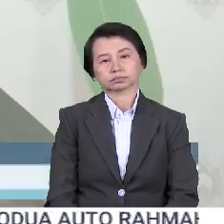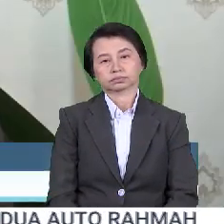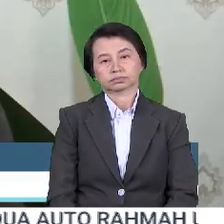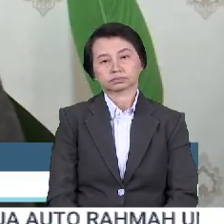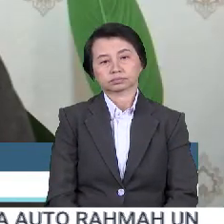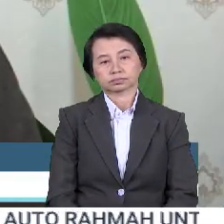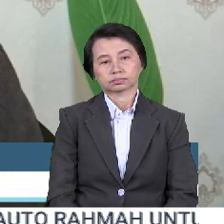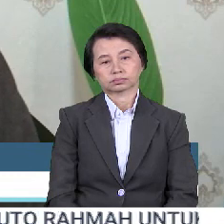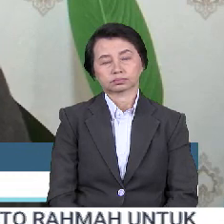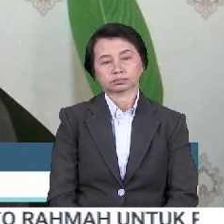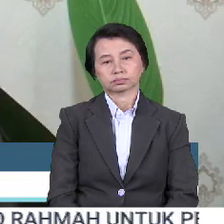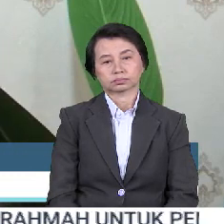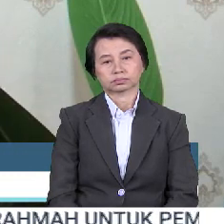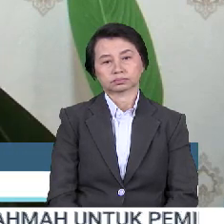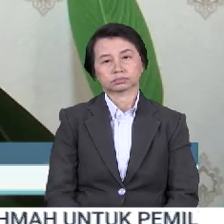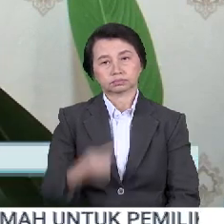masyarakat